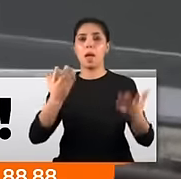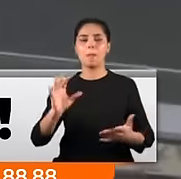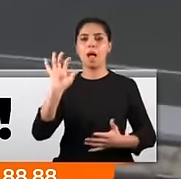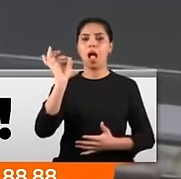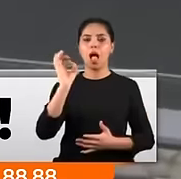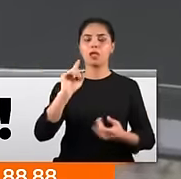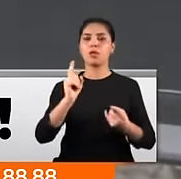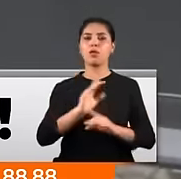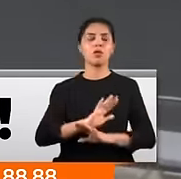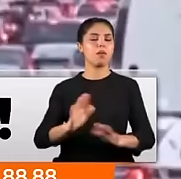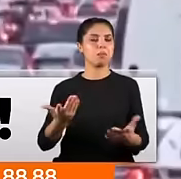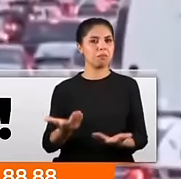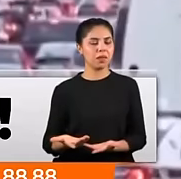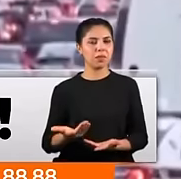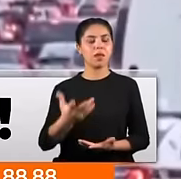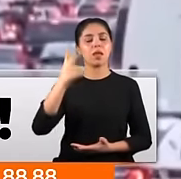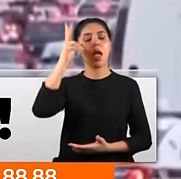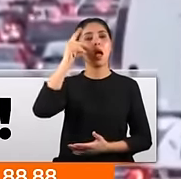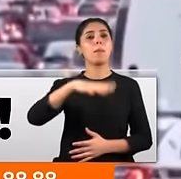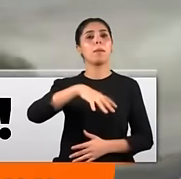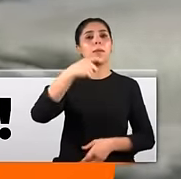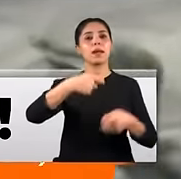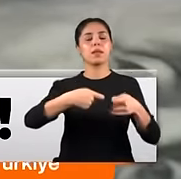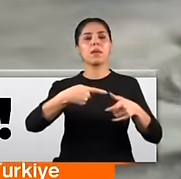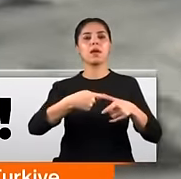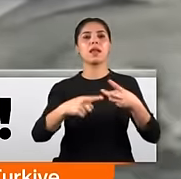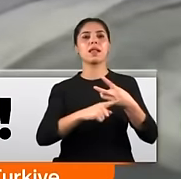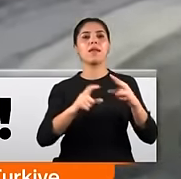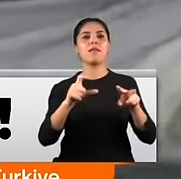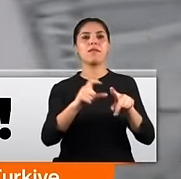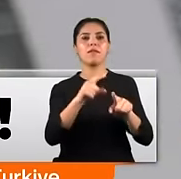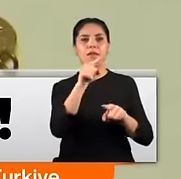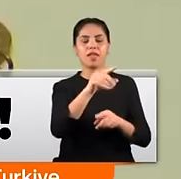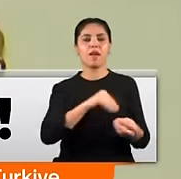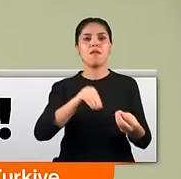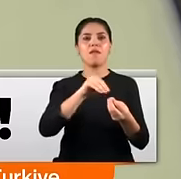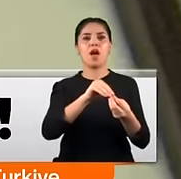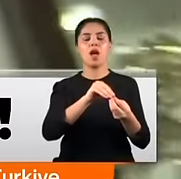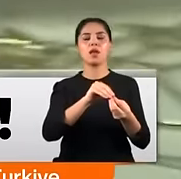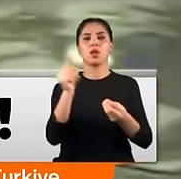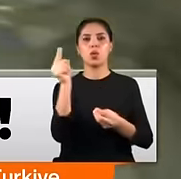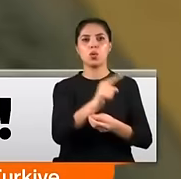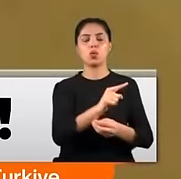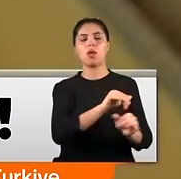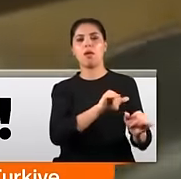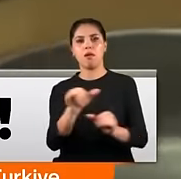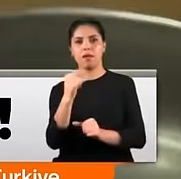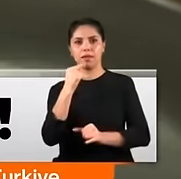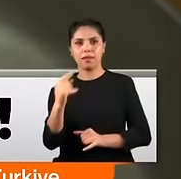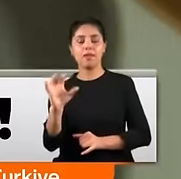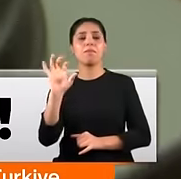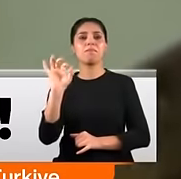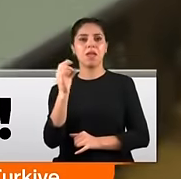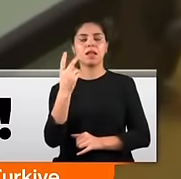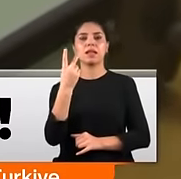altında sezon hiç kapanmıyor. ABD Merkez Bankası Fed faiz oranını sabit tuttu. Haliyle altın 2024'te de en